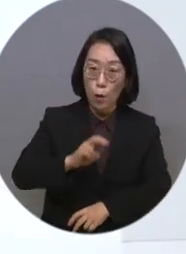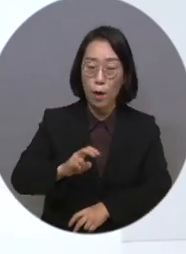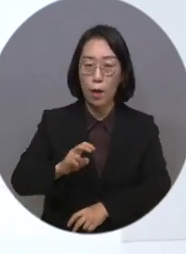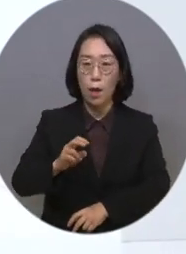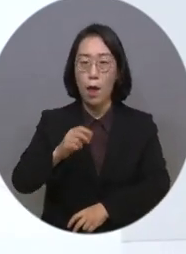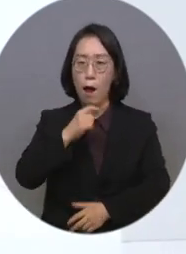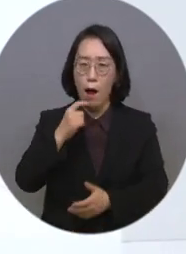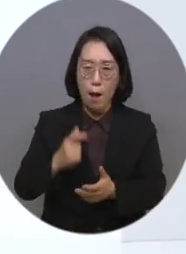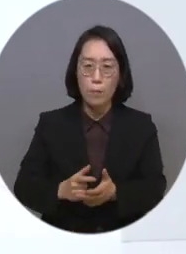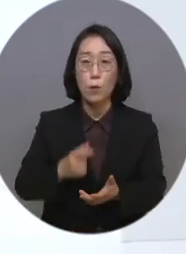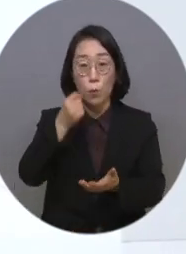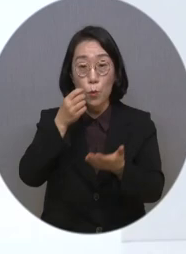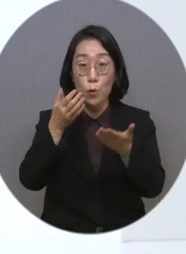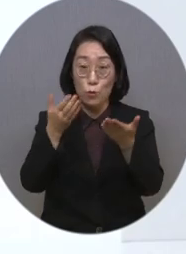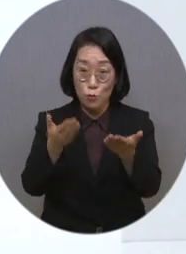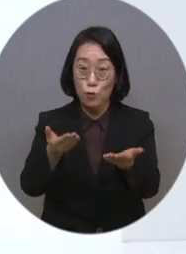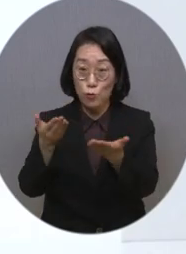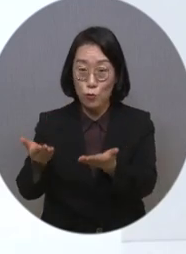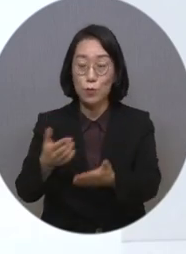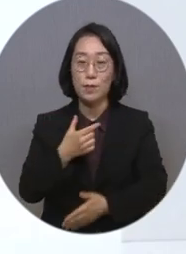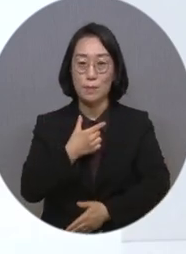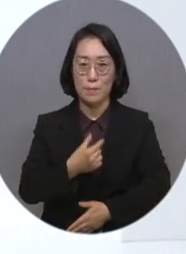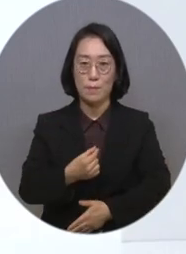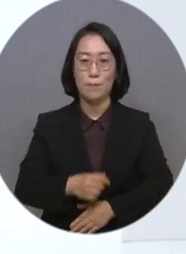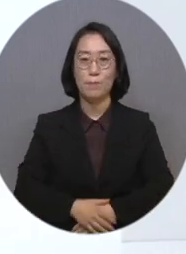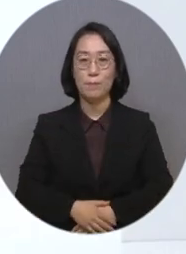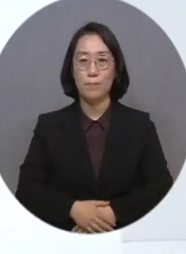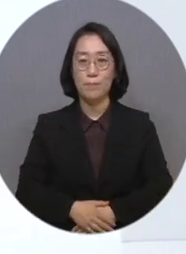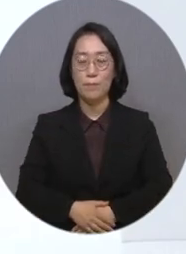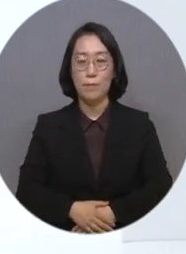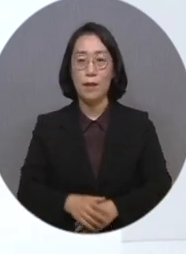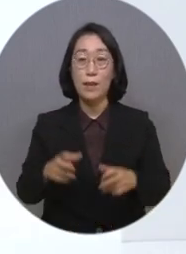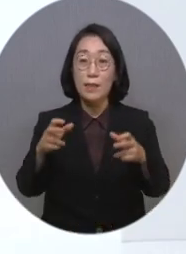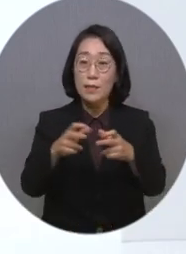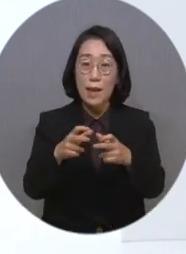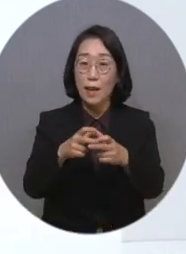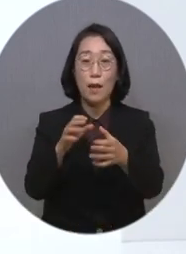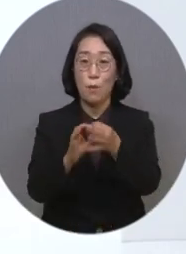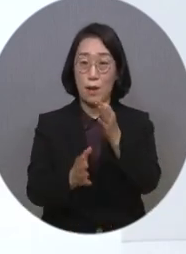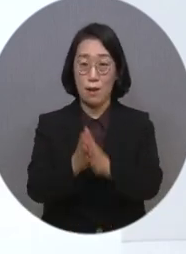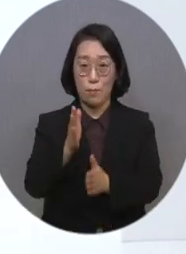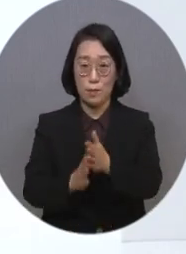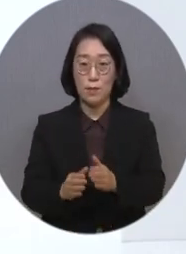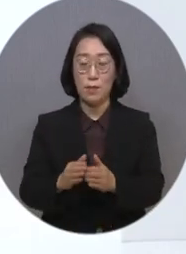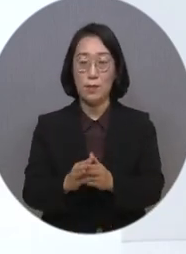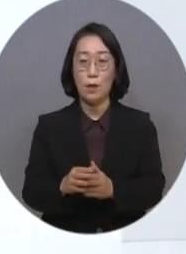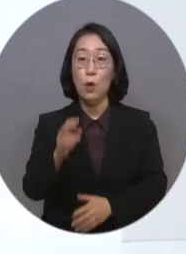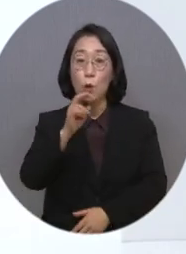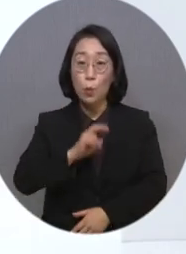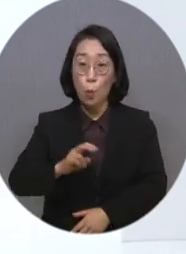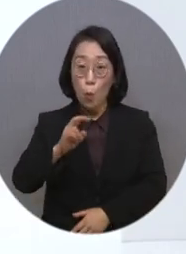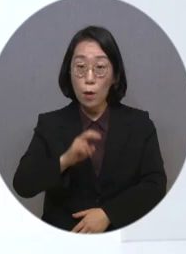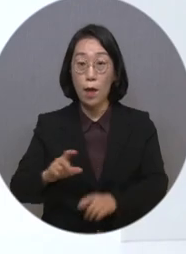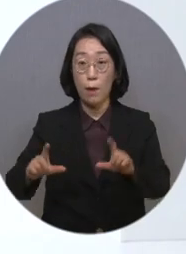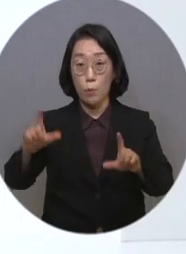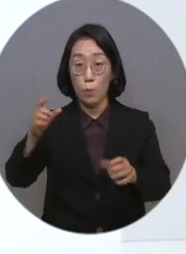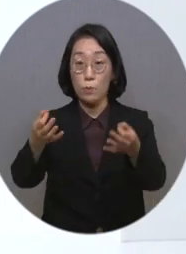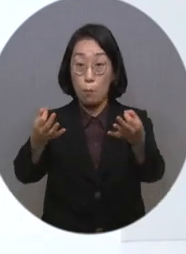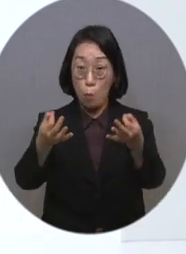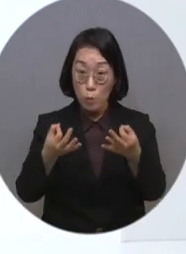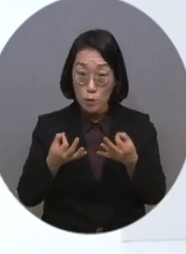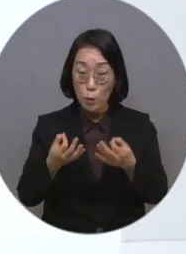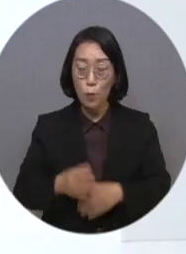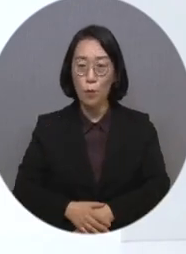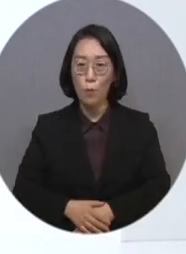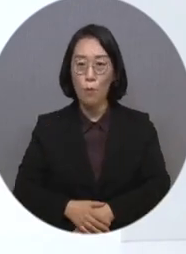감동적인 무대들을 네, 많이 만들어가고 싶습니다. 장애를 떠나서 그냥 저희 합창단의 그런 모습으로 순수한